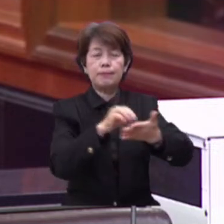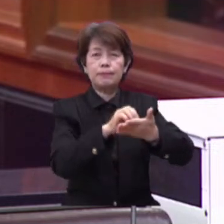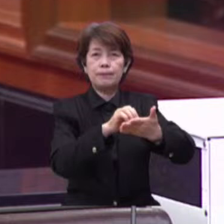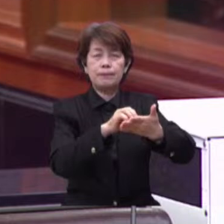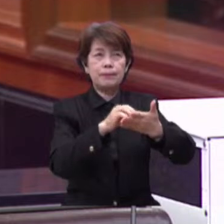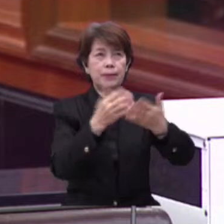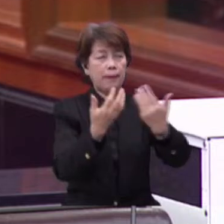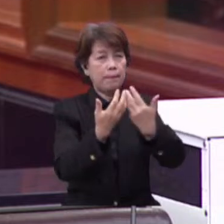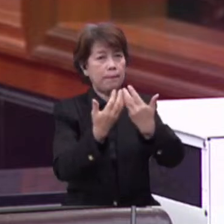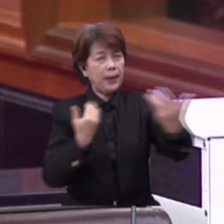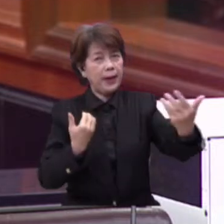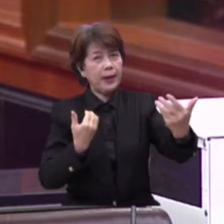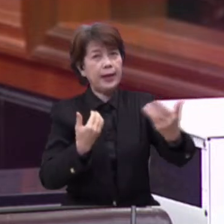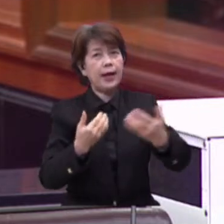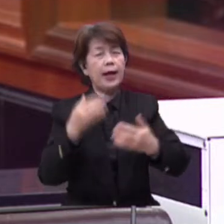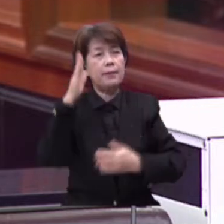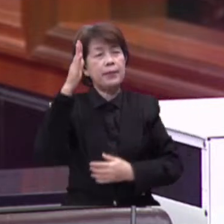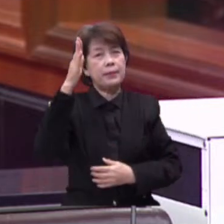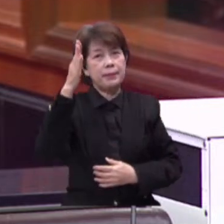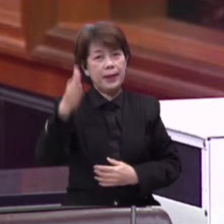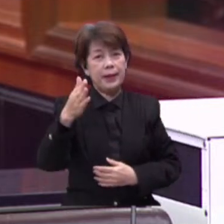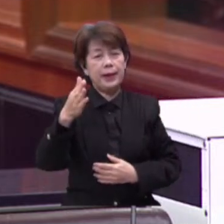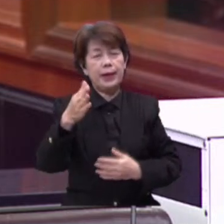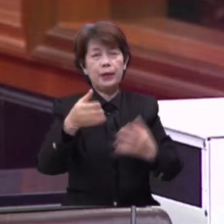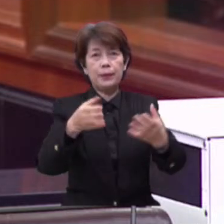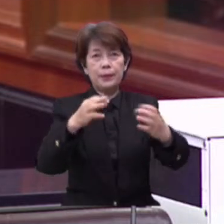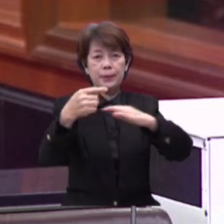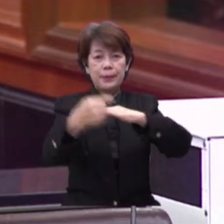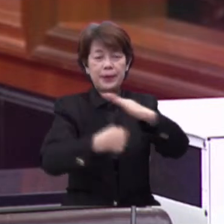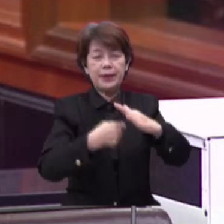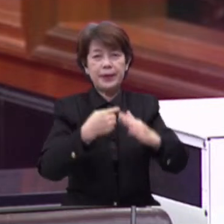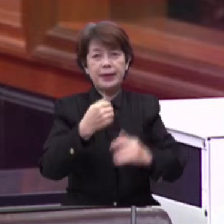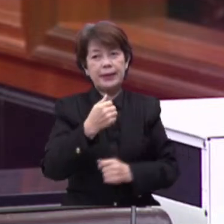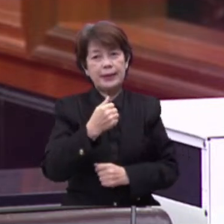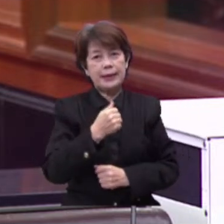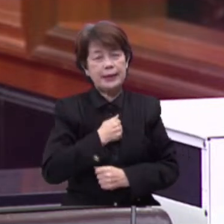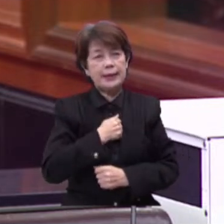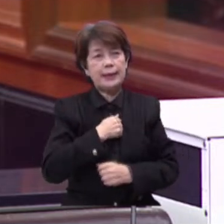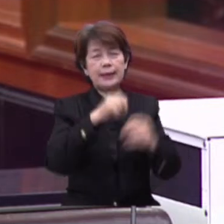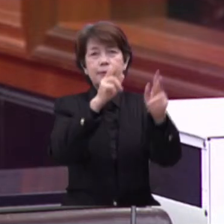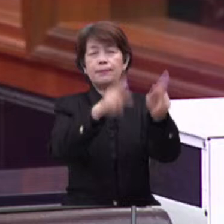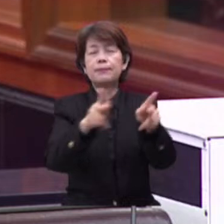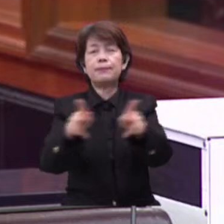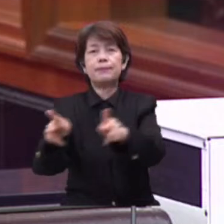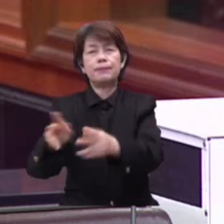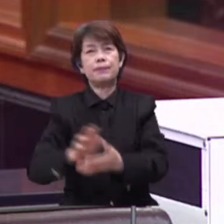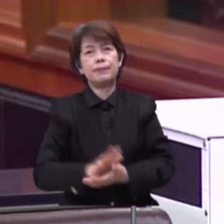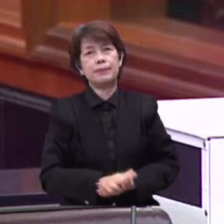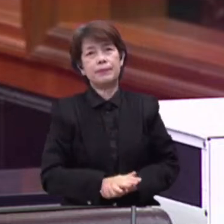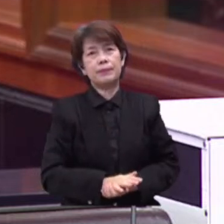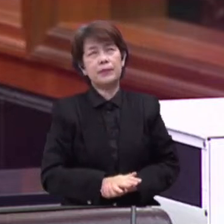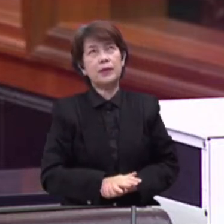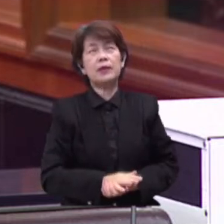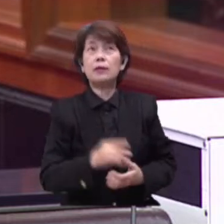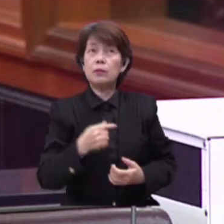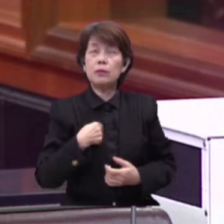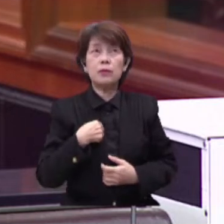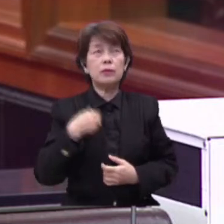dan seterusnya Saya ingin bertanya juga berkaitan tentang